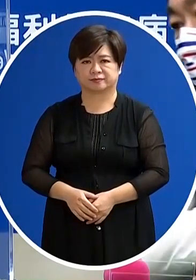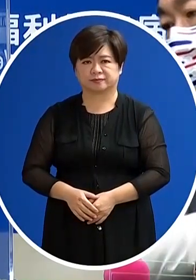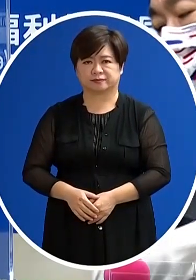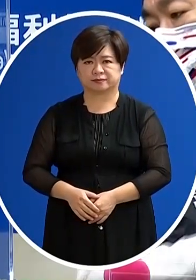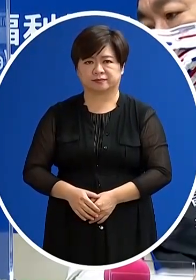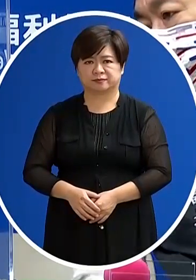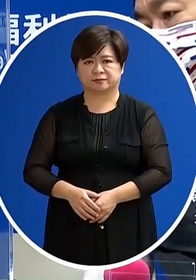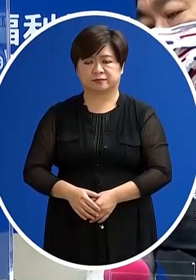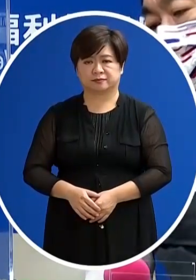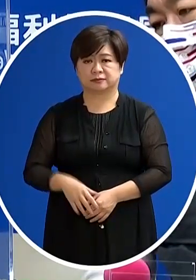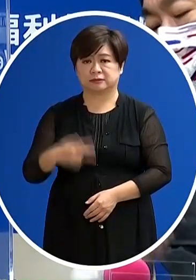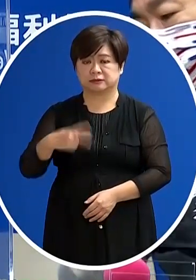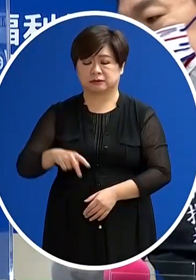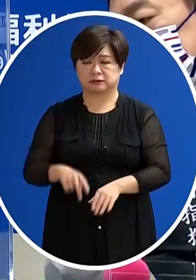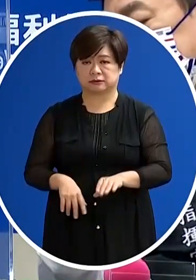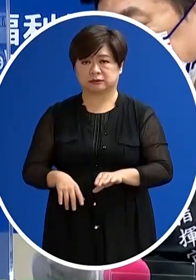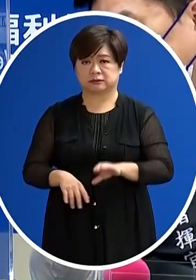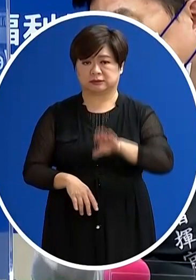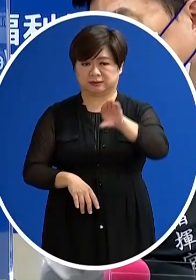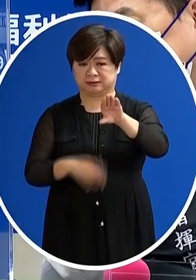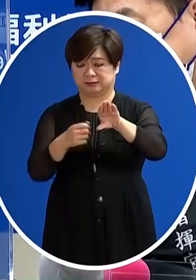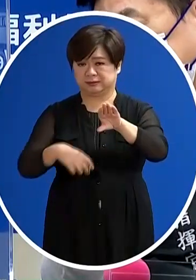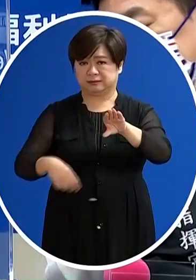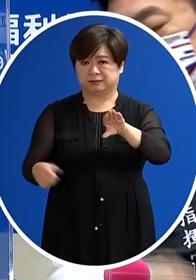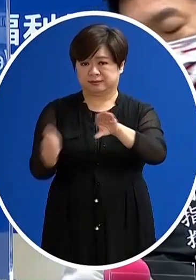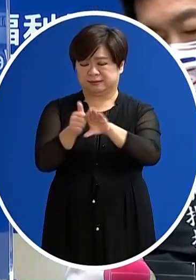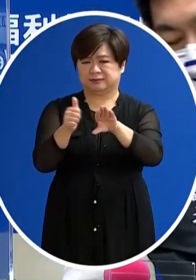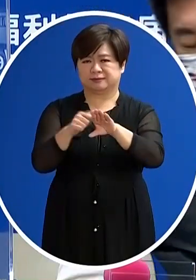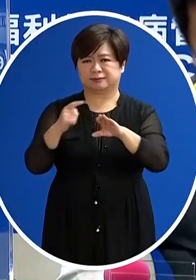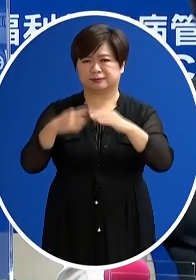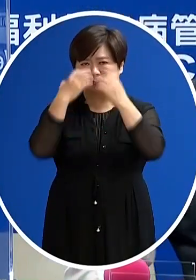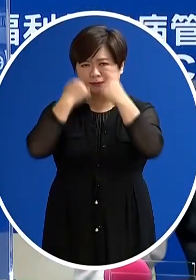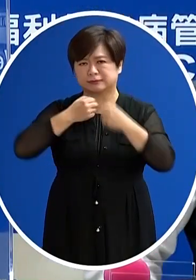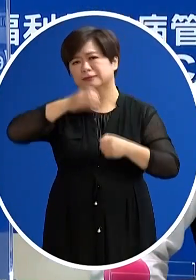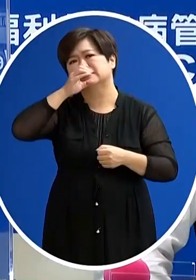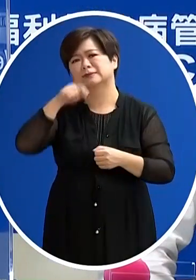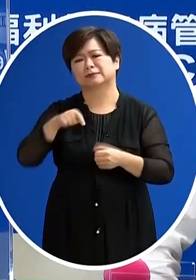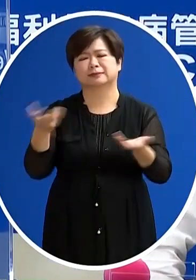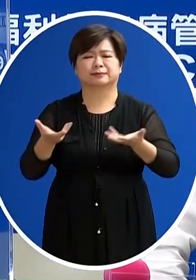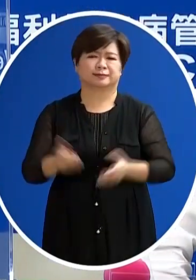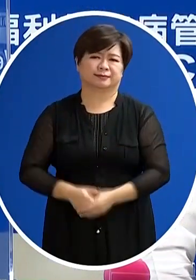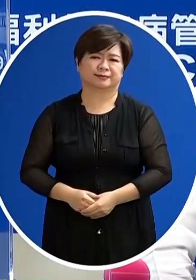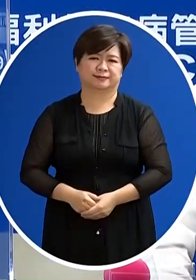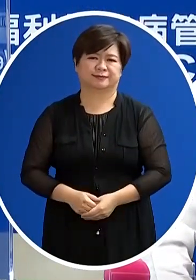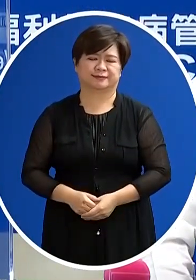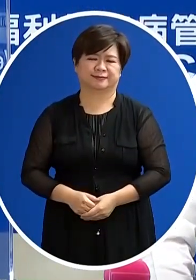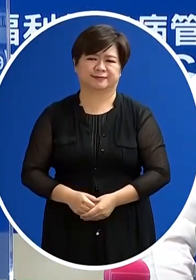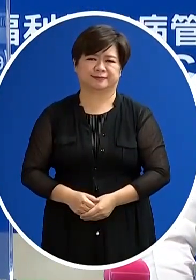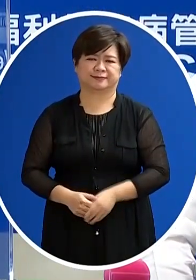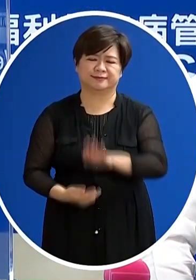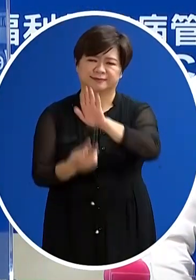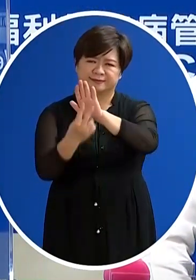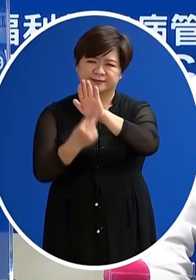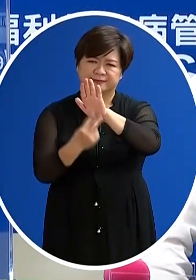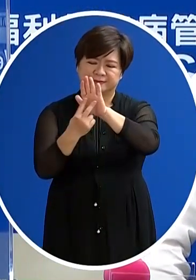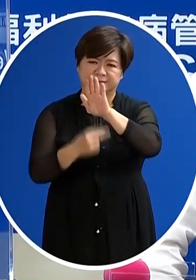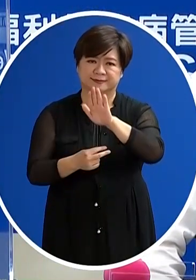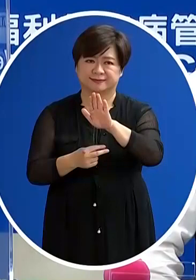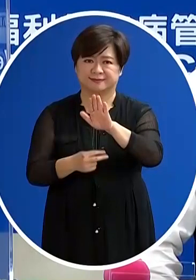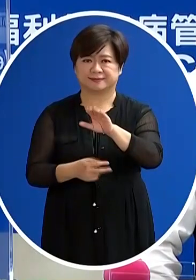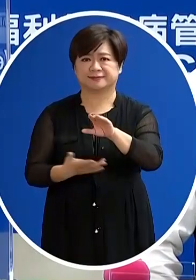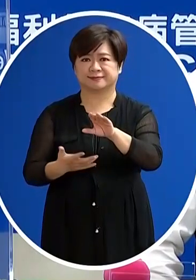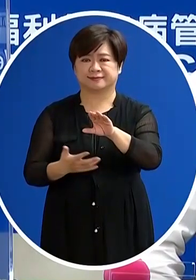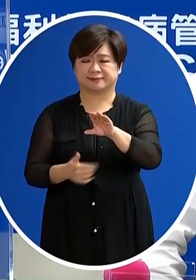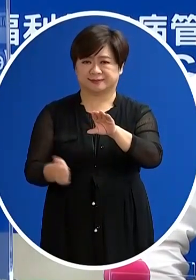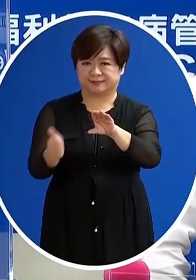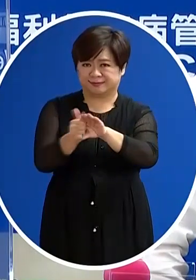车内脱口罩的 啊，车内脱口罩，要不然稍微讲一下车内脱口罩哈，